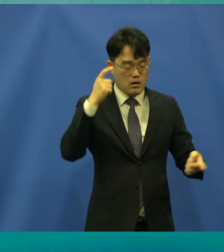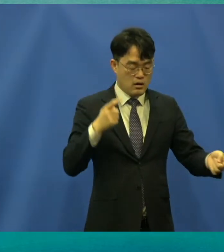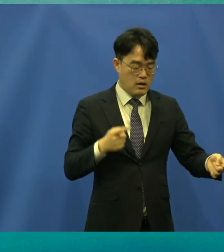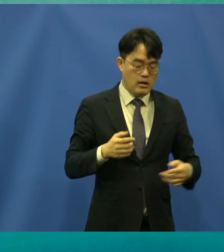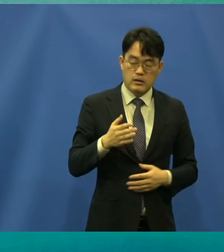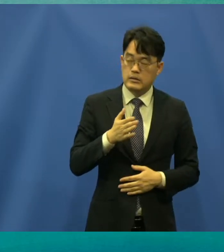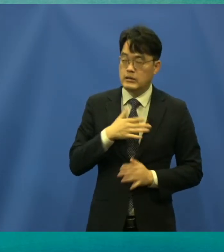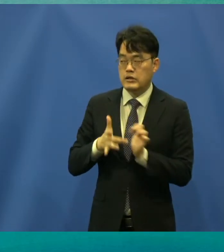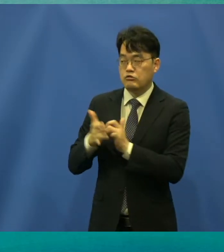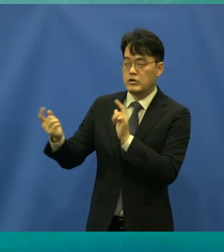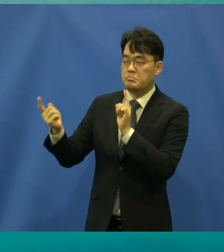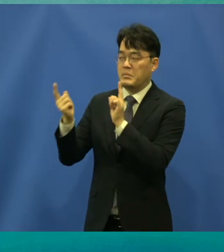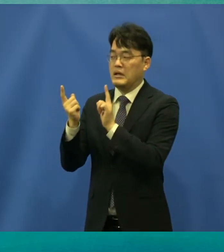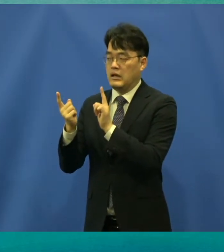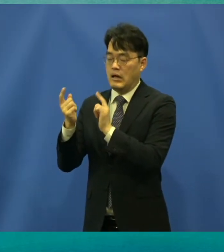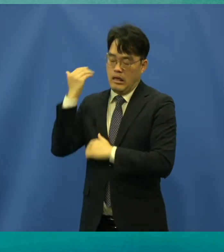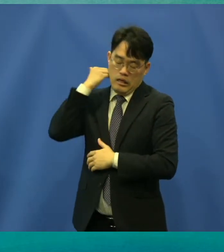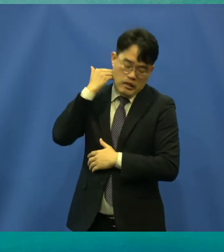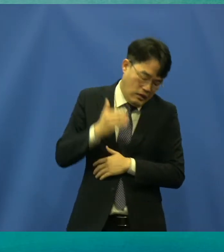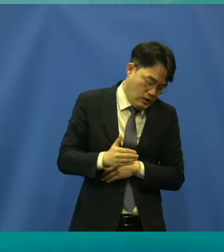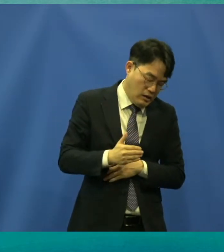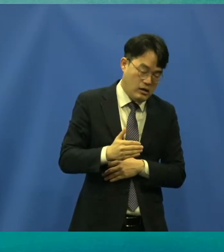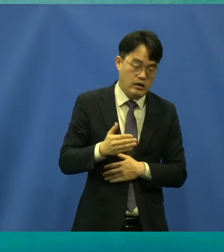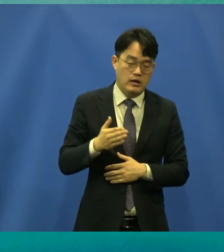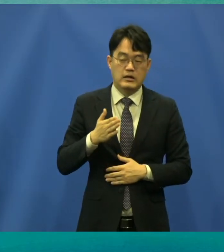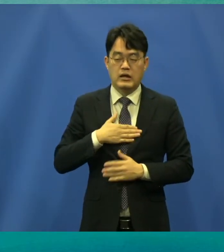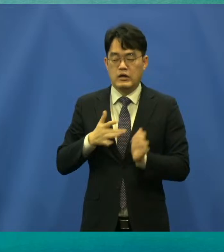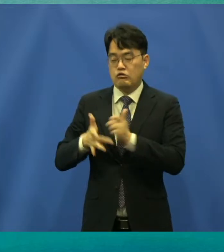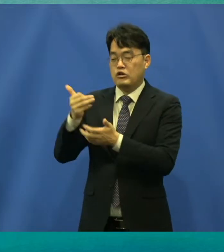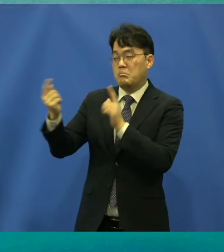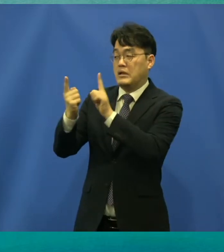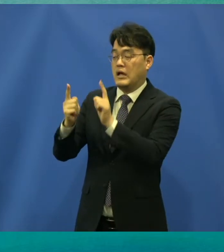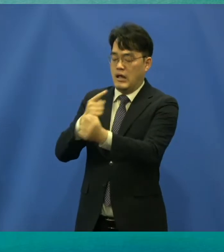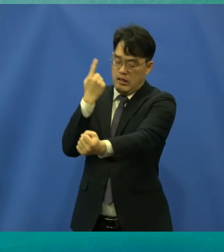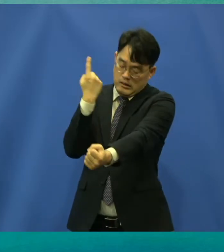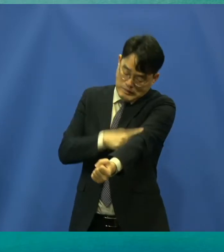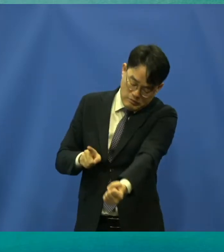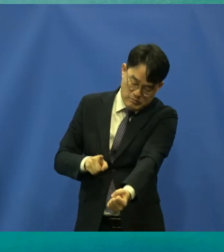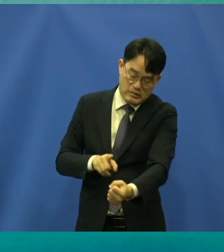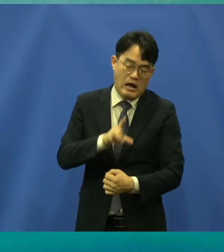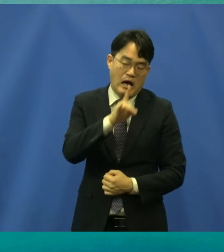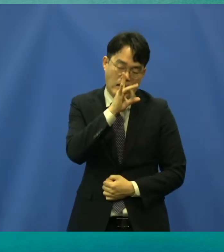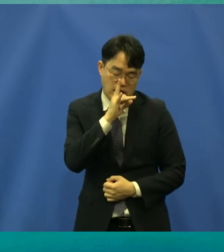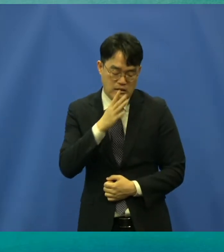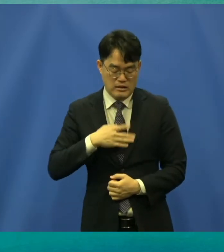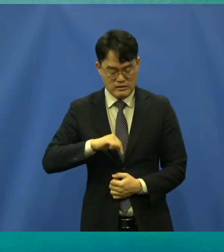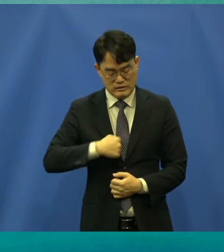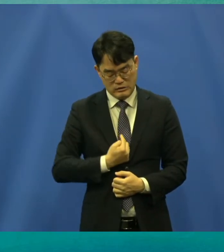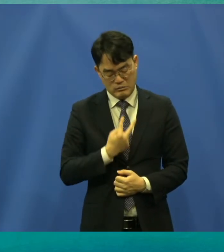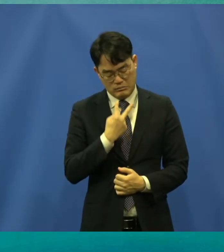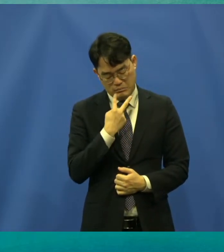만날 자신이 없습니다. 내가 미워, 내가 싫어, 내가 자기 정오.